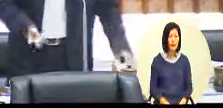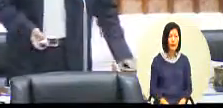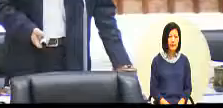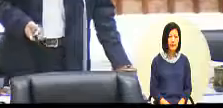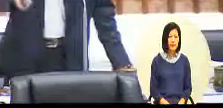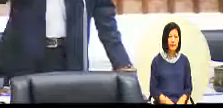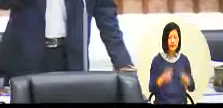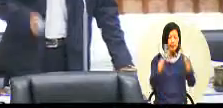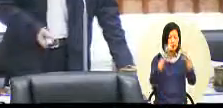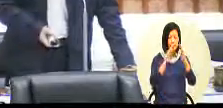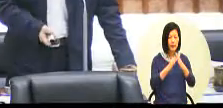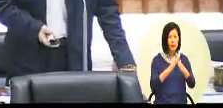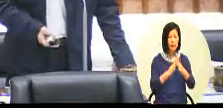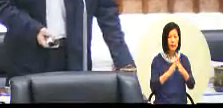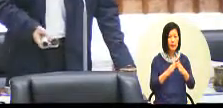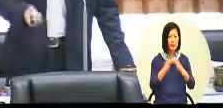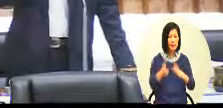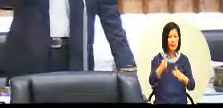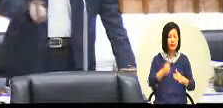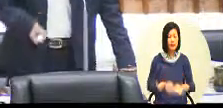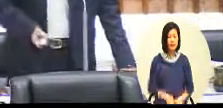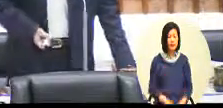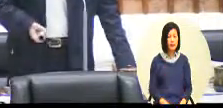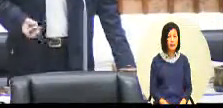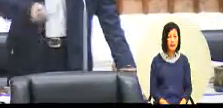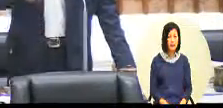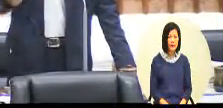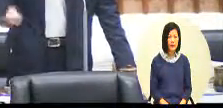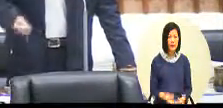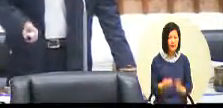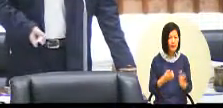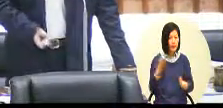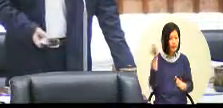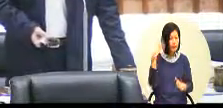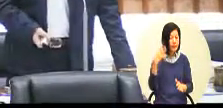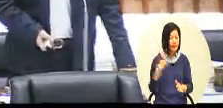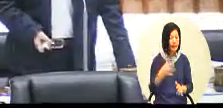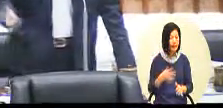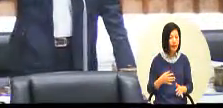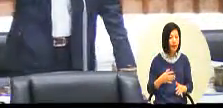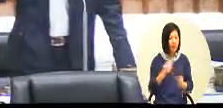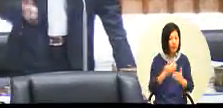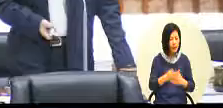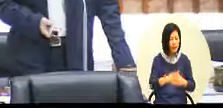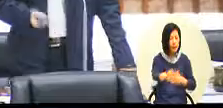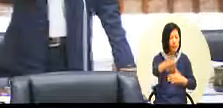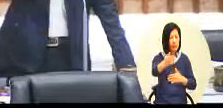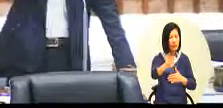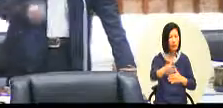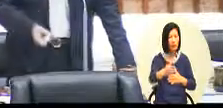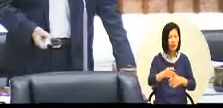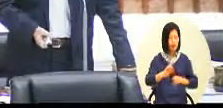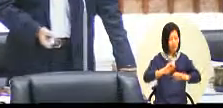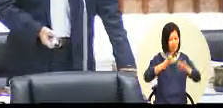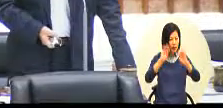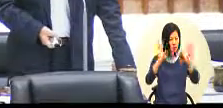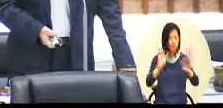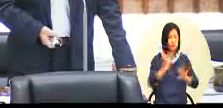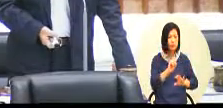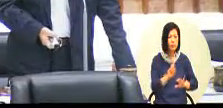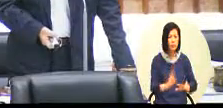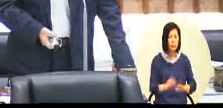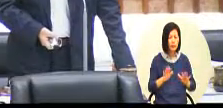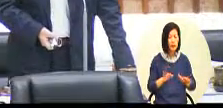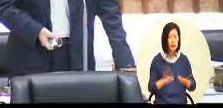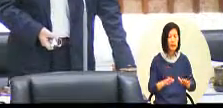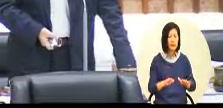高雄市大家长我们市长，刚刚你也听到我们这一路走下来，我们总统宣誓要今天